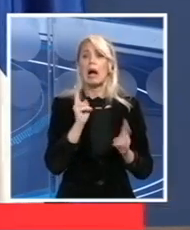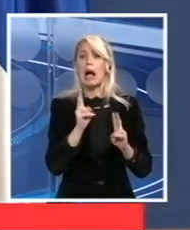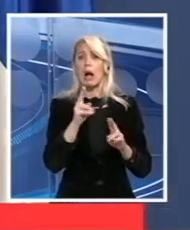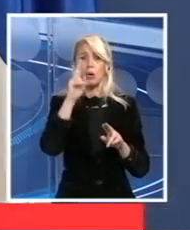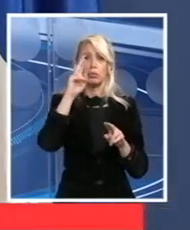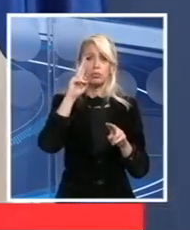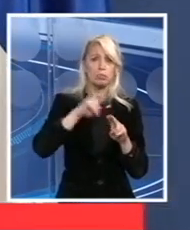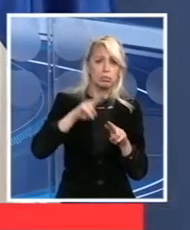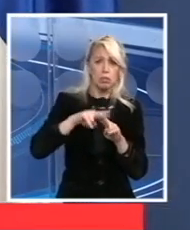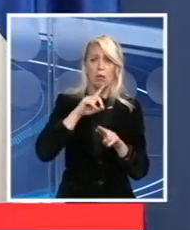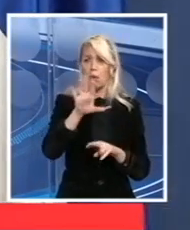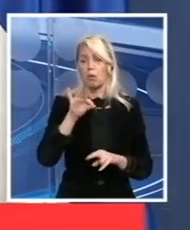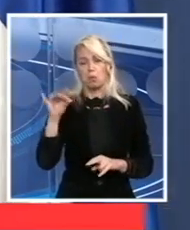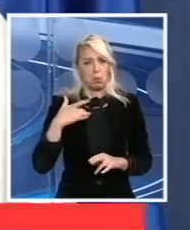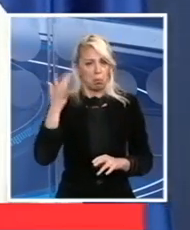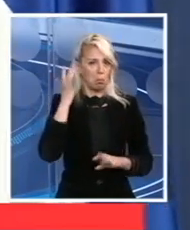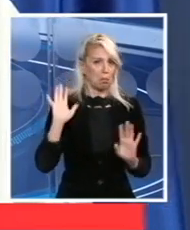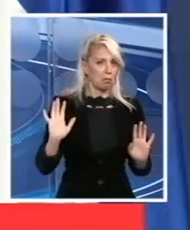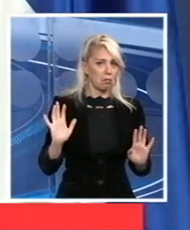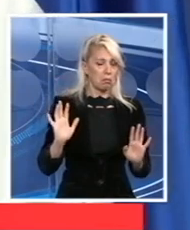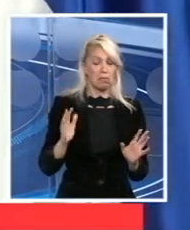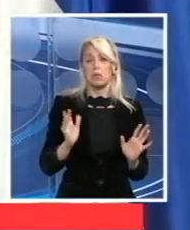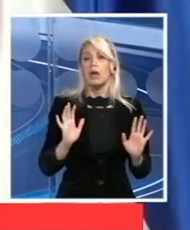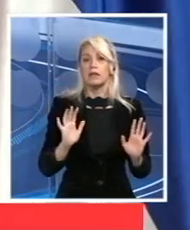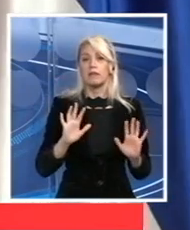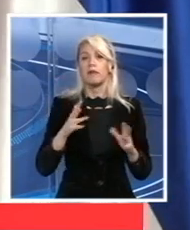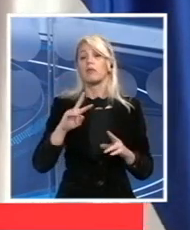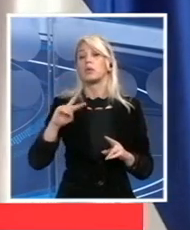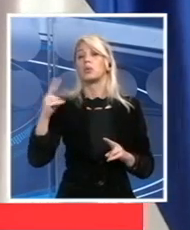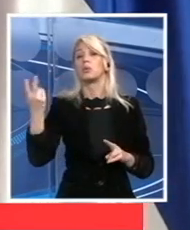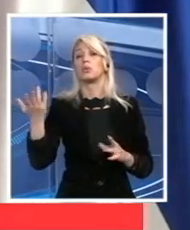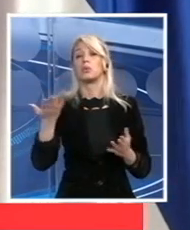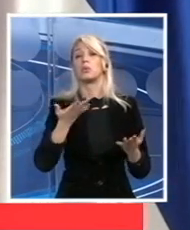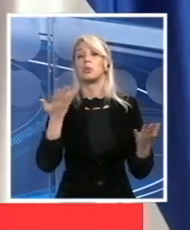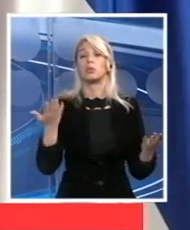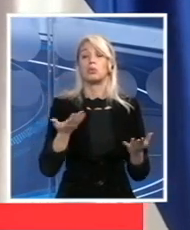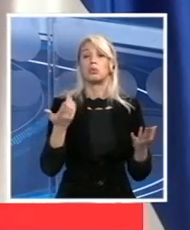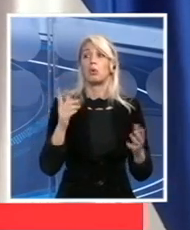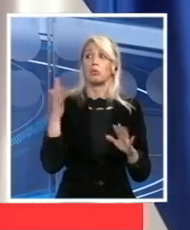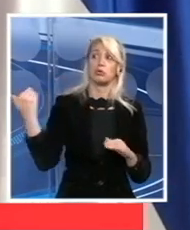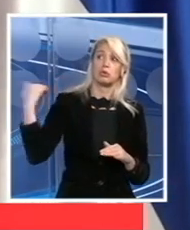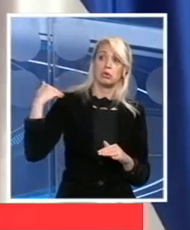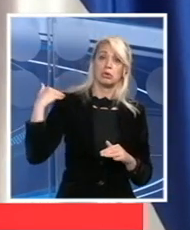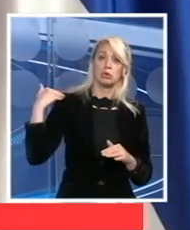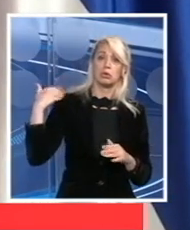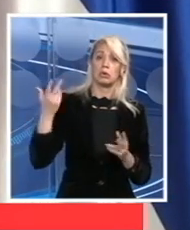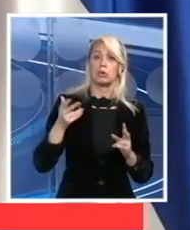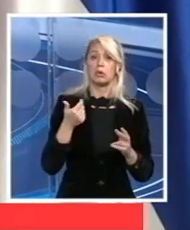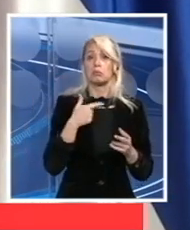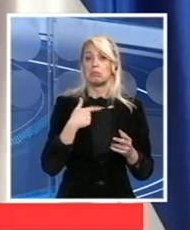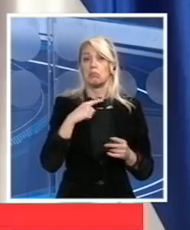ne znam da vam odgovorim. Verovatno ćete imati prilike na nekom drugom kad budem dobio taj odgovor. To je jedna